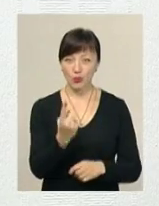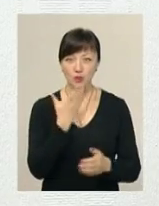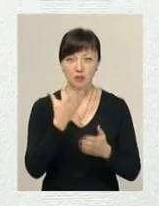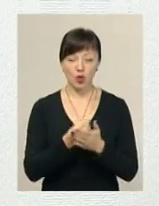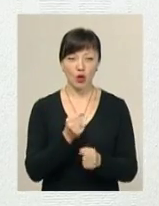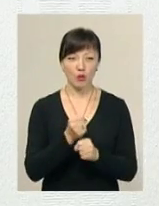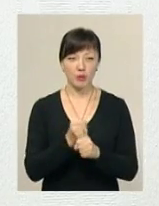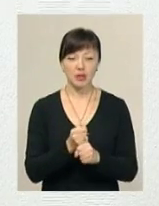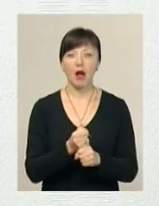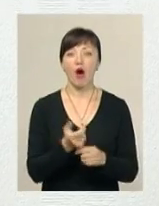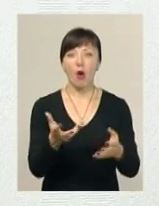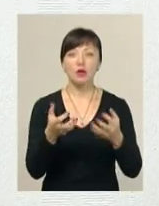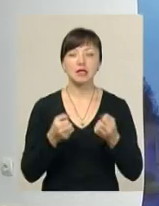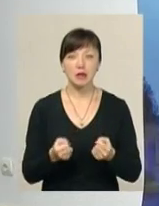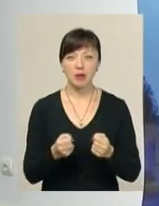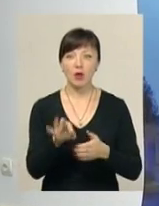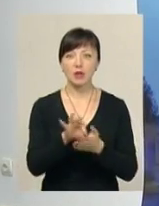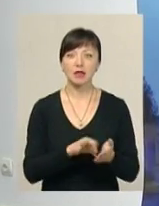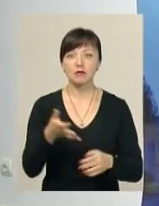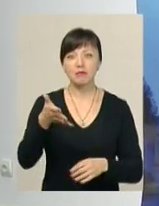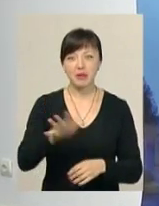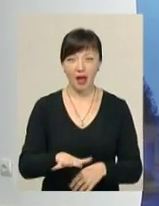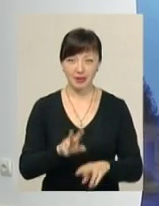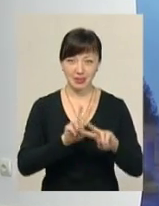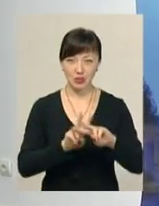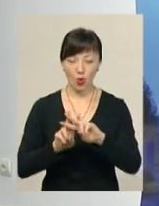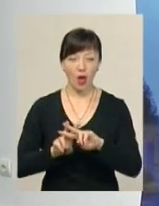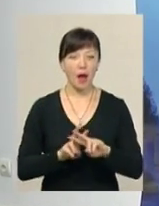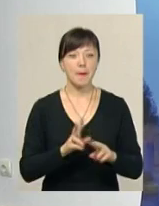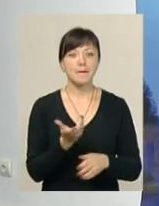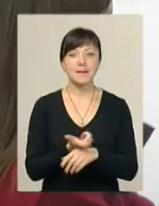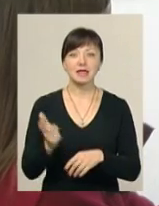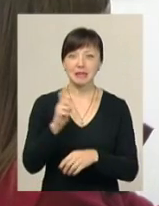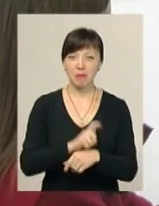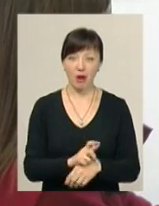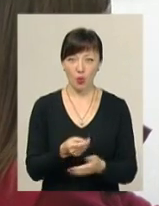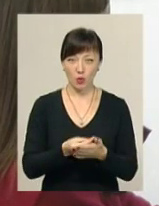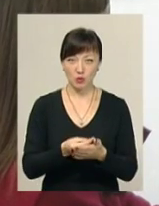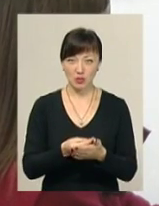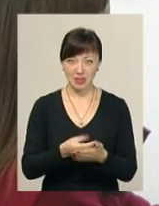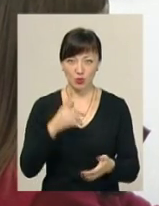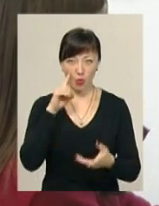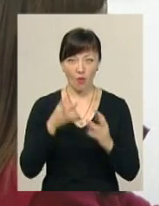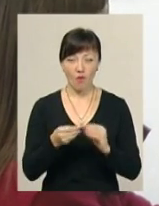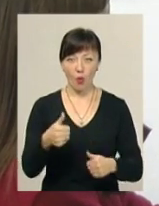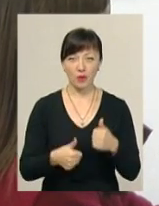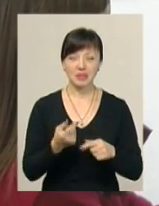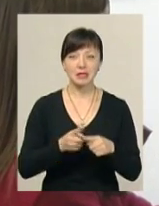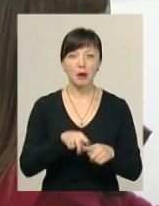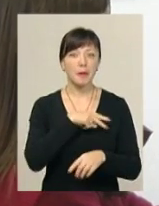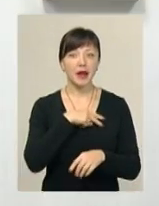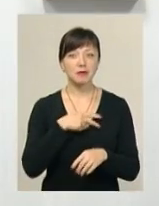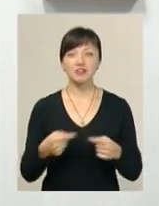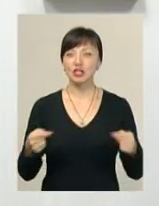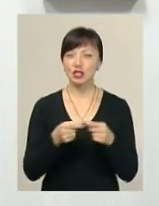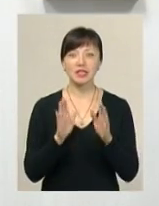своїх робіт розробники отримали одразу 5 зірок – максимальну оцінку у конкурсі. Ця премія, вона визначає тільки